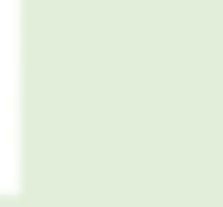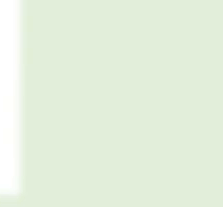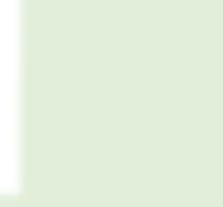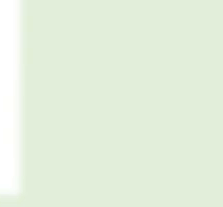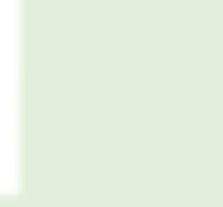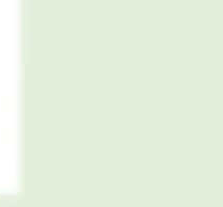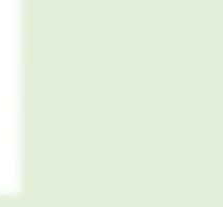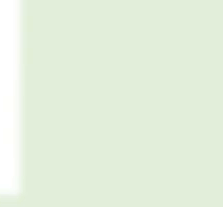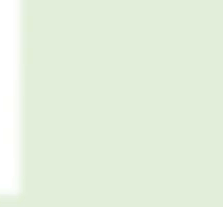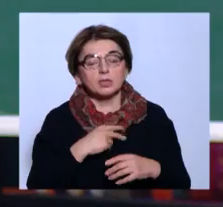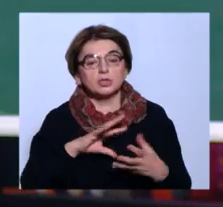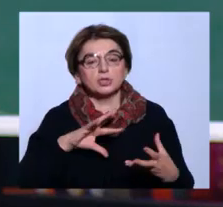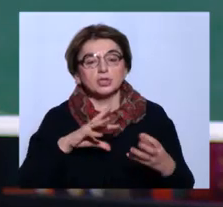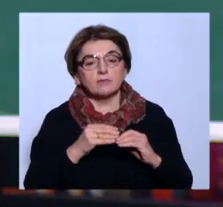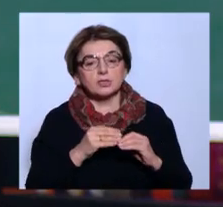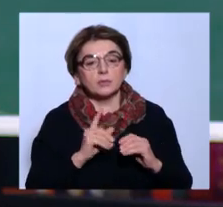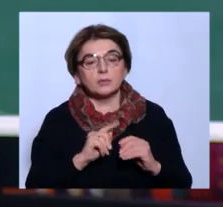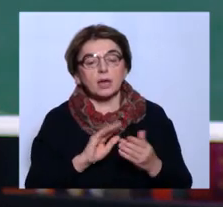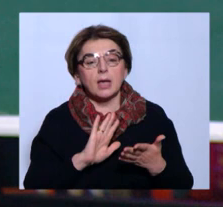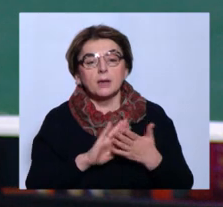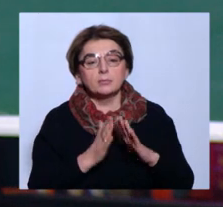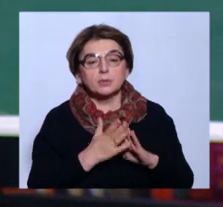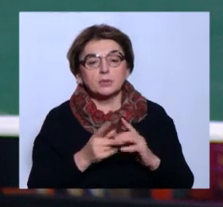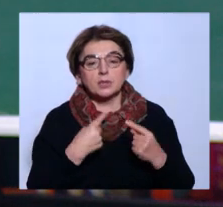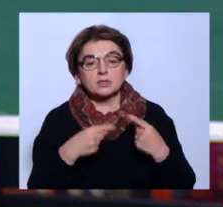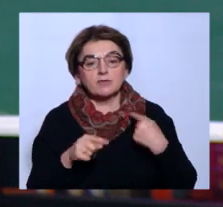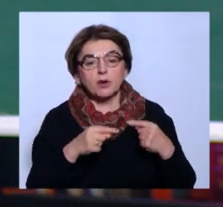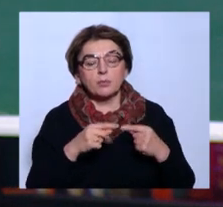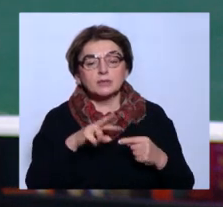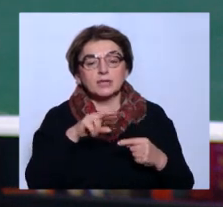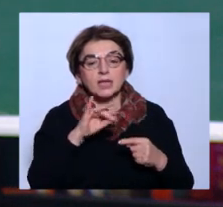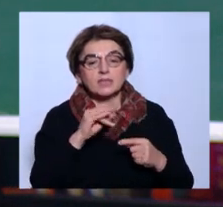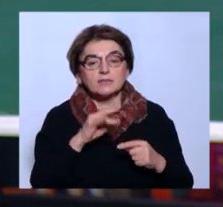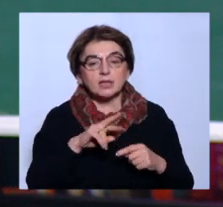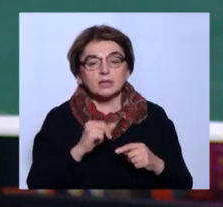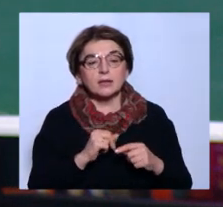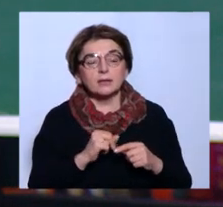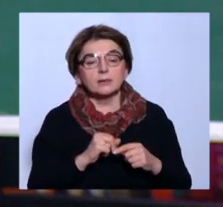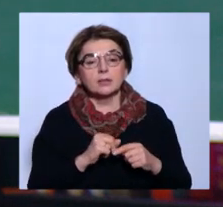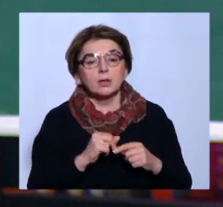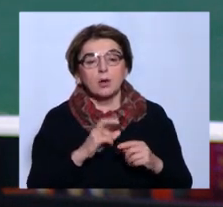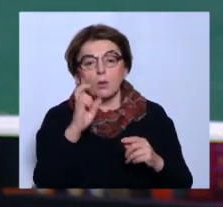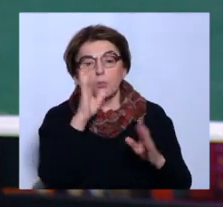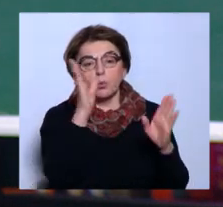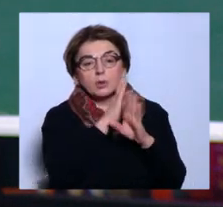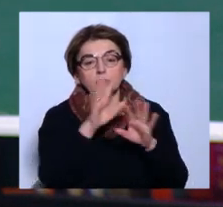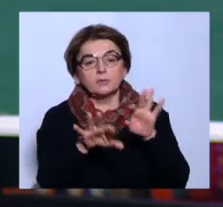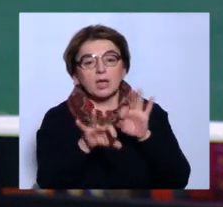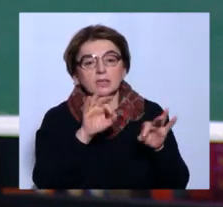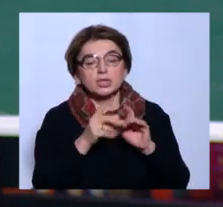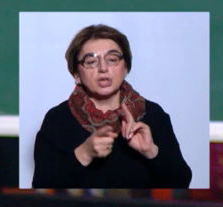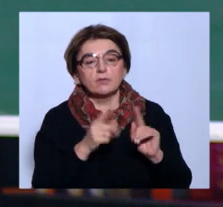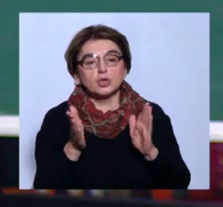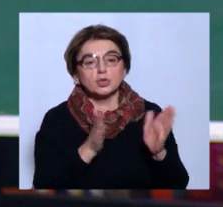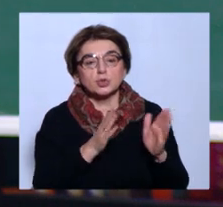იქნება. მოდით ახლა შევაჯამოთ, რა პრინციპული განსხვავება არის გენთა დრეიფსა და ბუნებრივ გადარჩევას შორის.